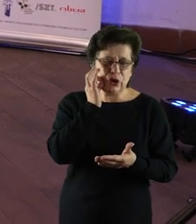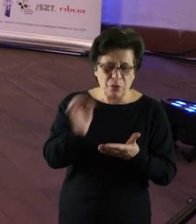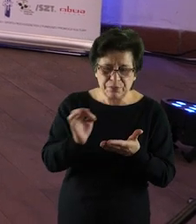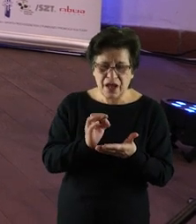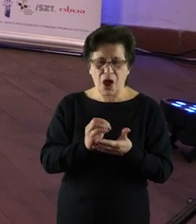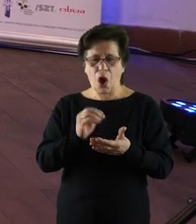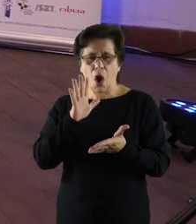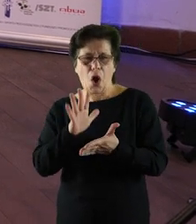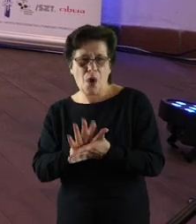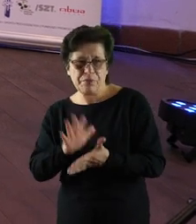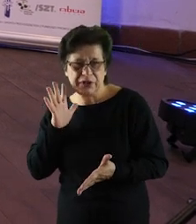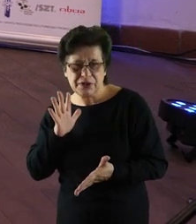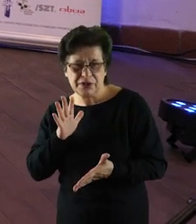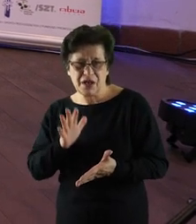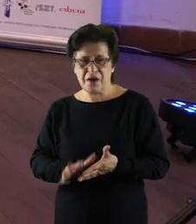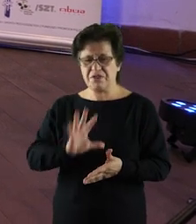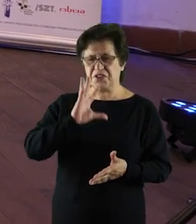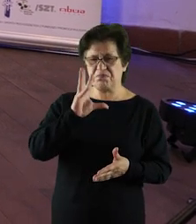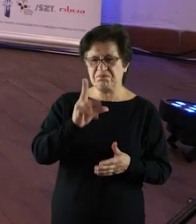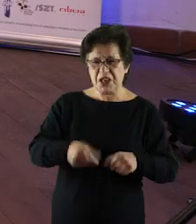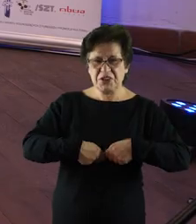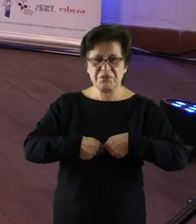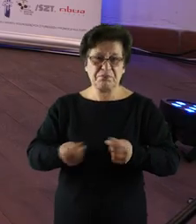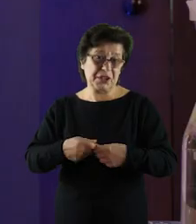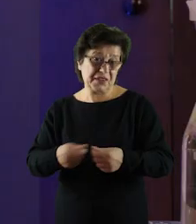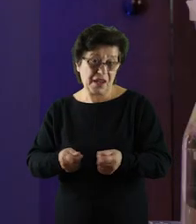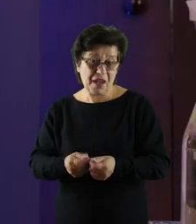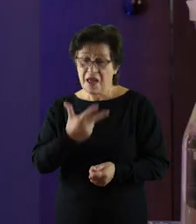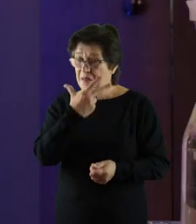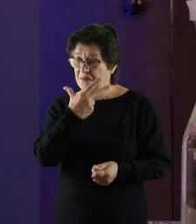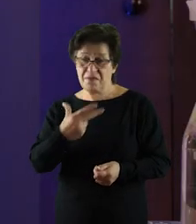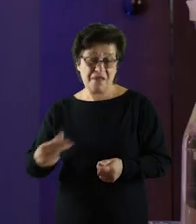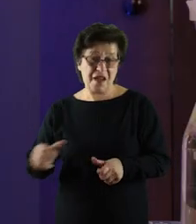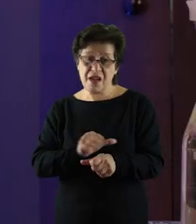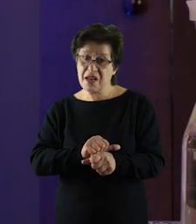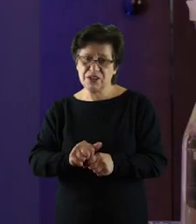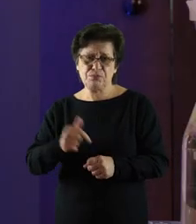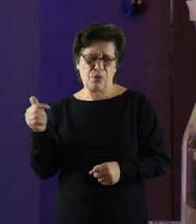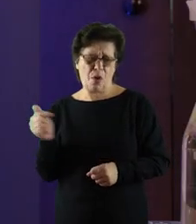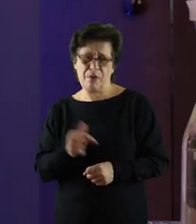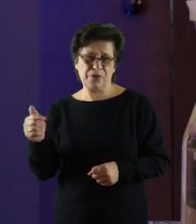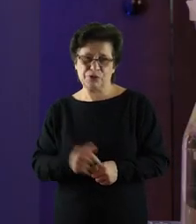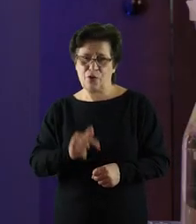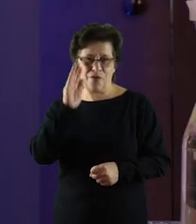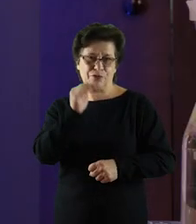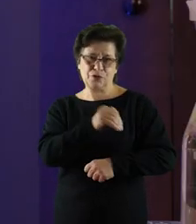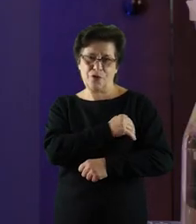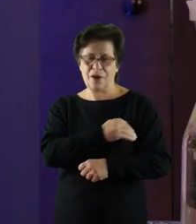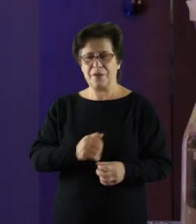kochają, świetnie się sprzedaje, chociaż nie jest lekturą szkolną. To jest naprawdę dla autora bardzo